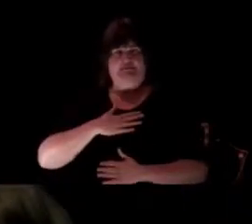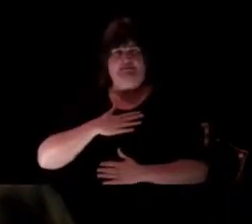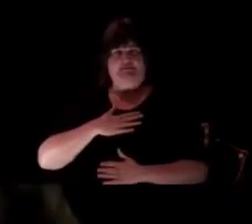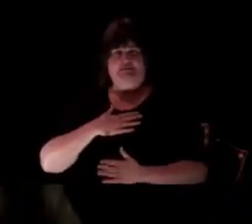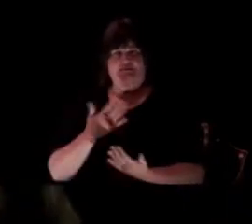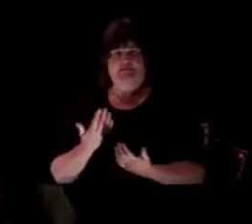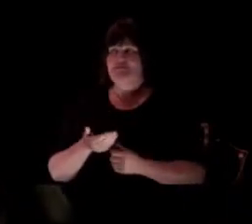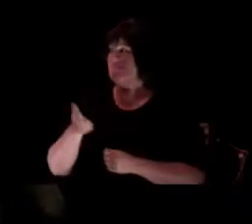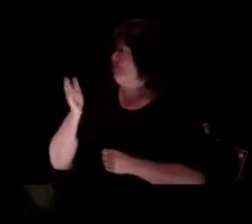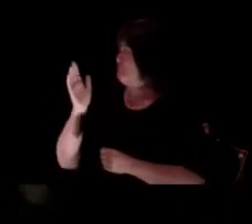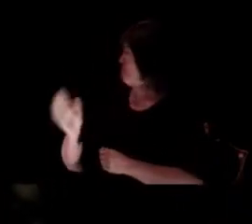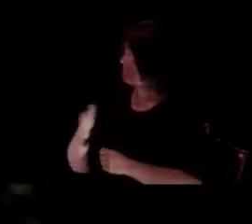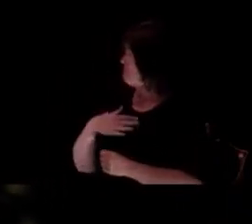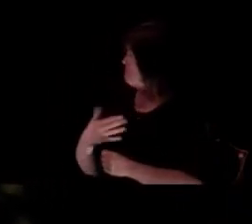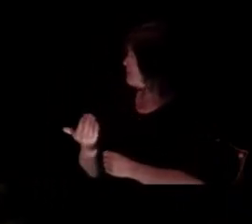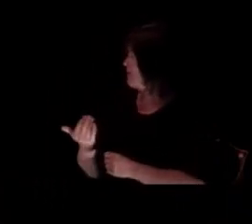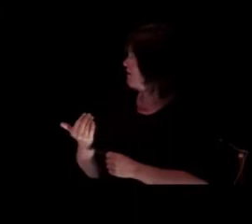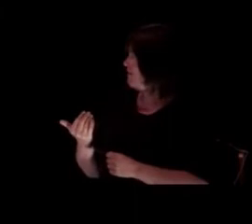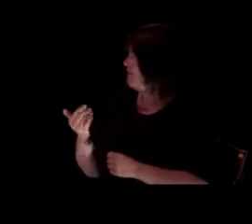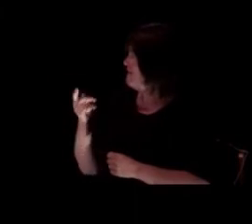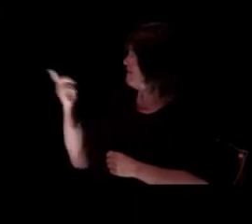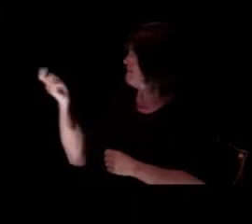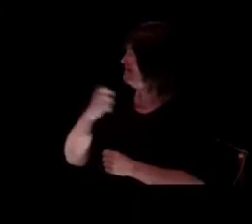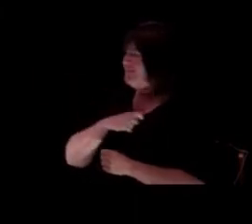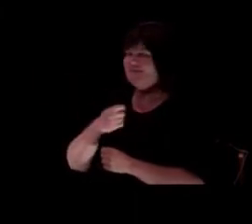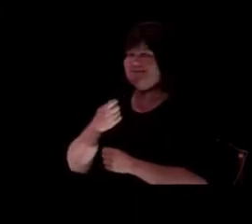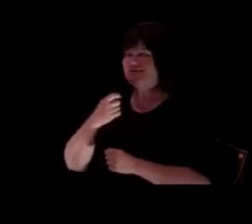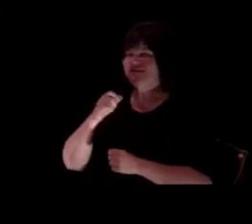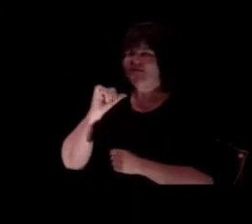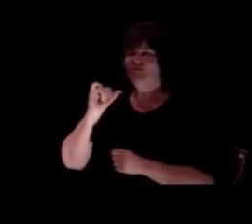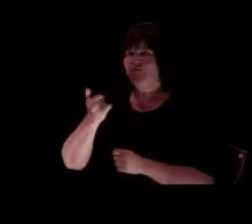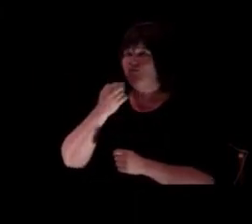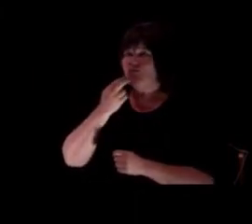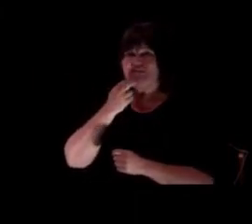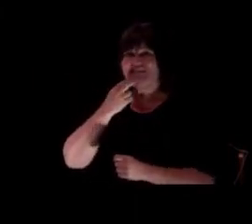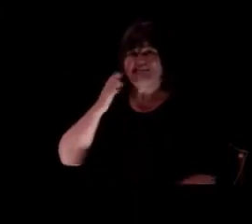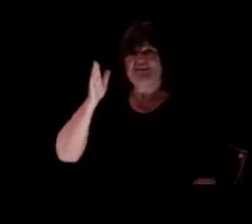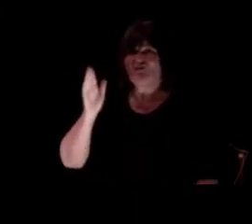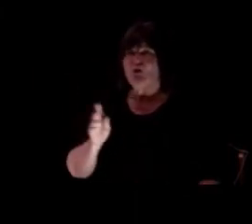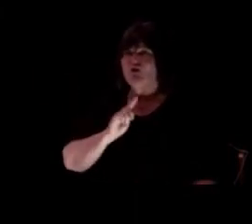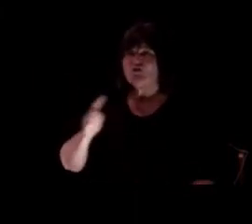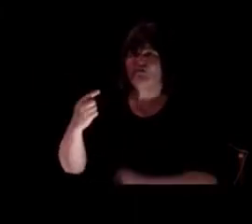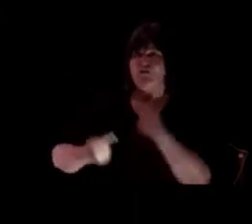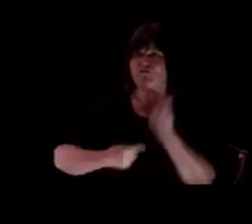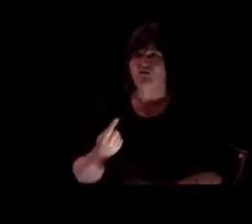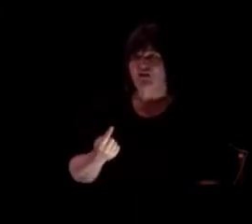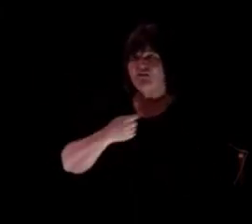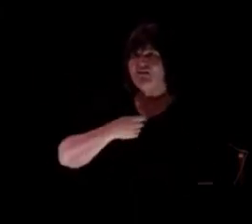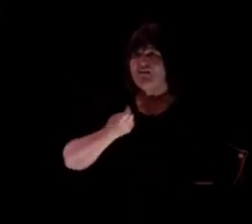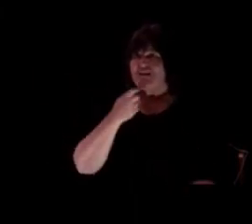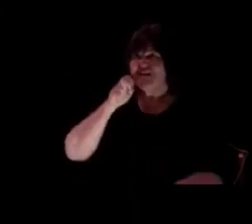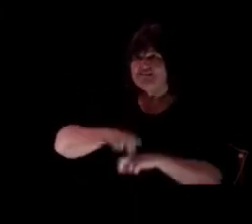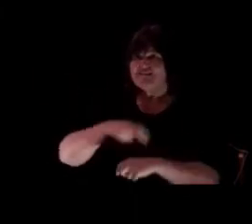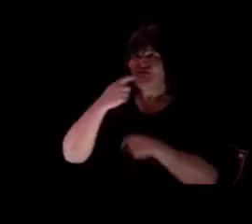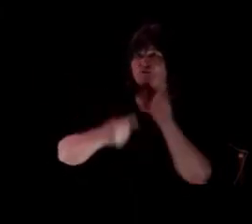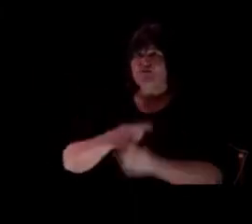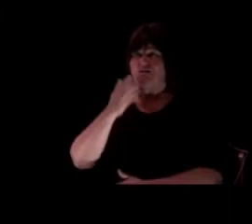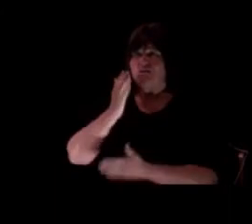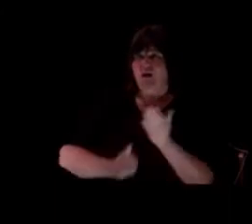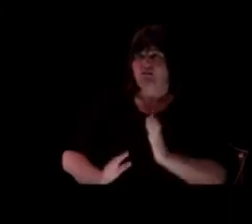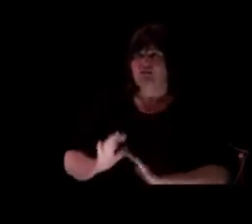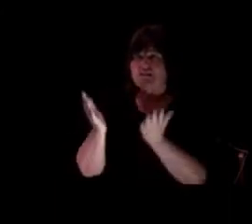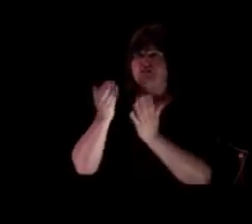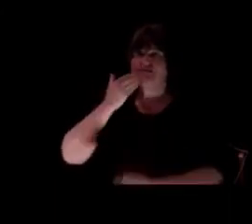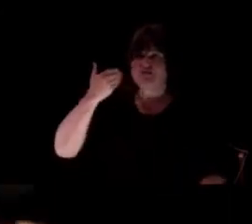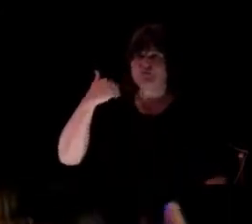Takk, lærte vi å si av profan en gang I tida. Hvorfor sier dere ikke takk når vi har fortalt, var det en gutt som sa. Jeg har jo satt der og fortalt halve livshistorien, men du sier ikke